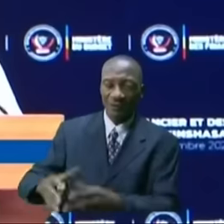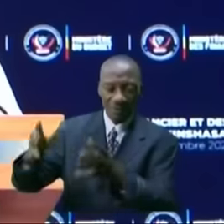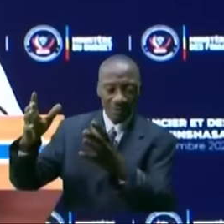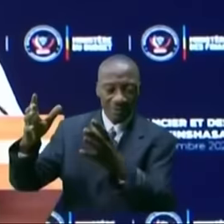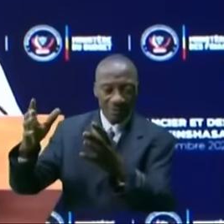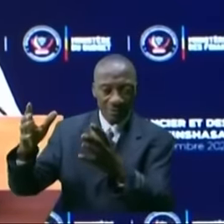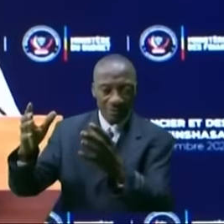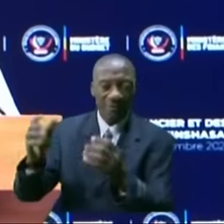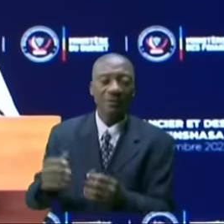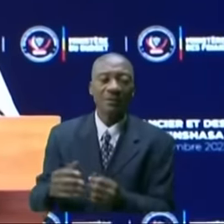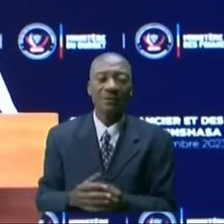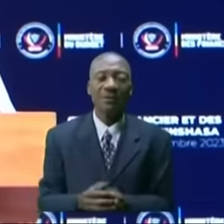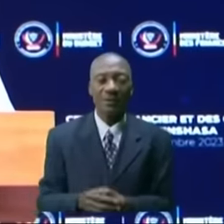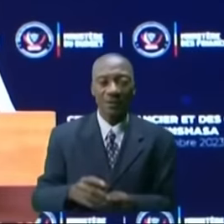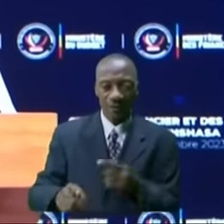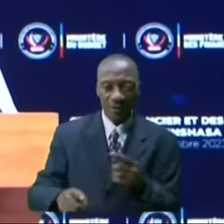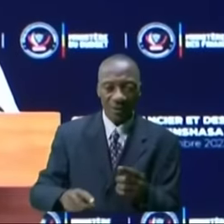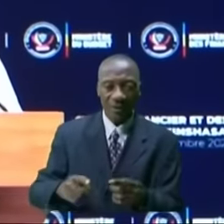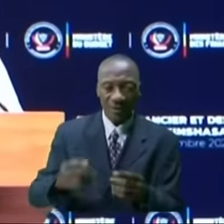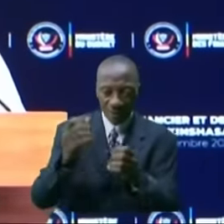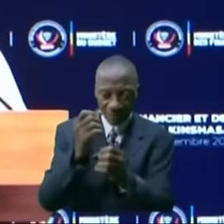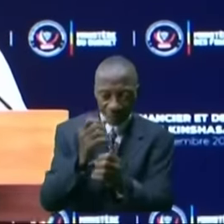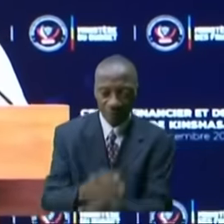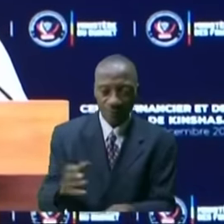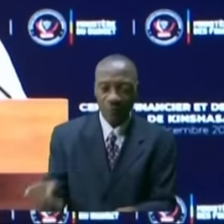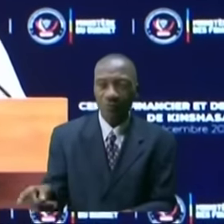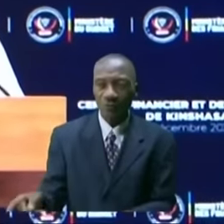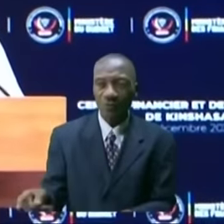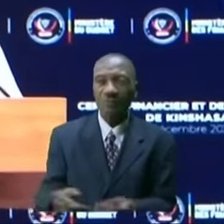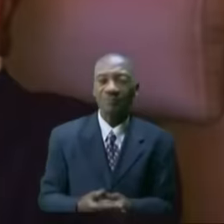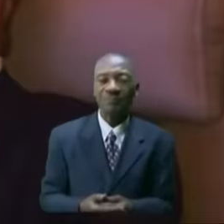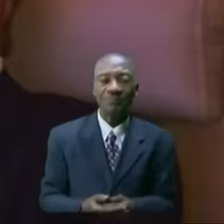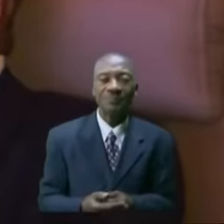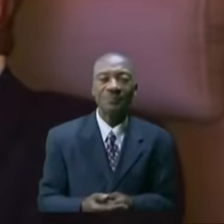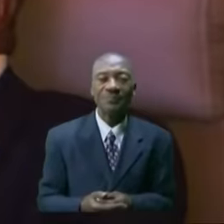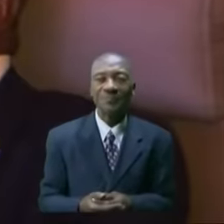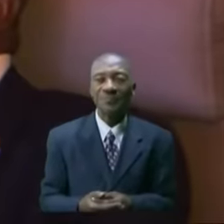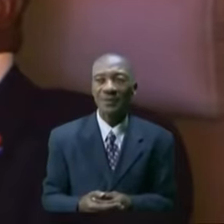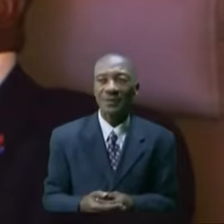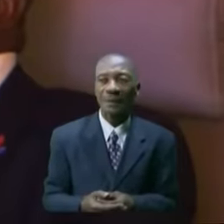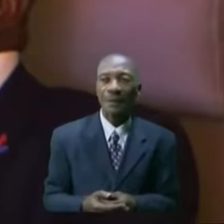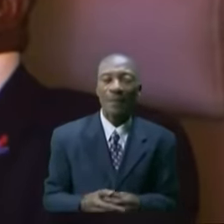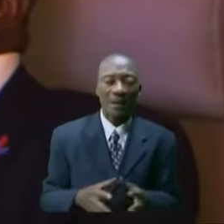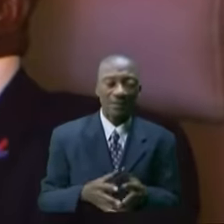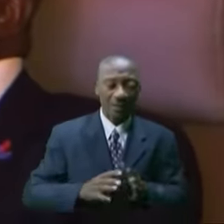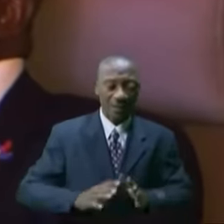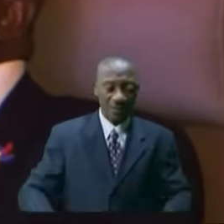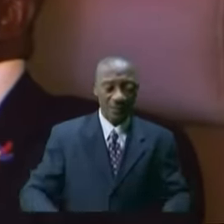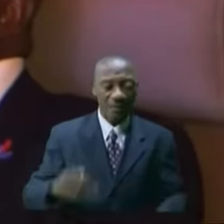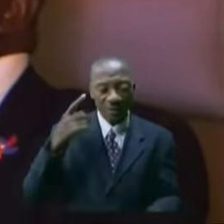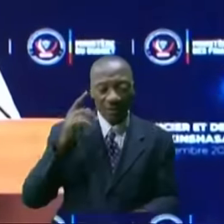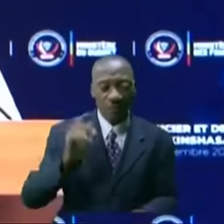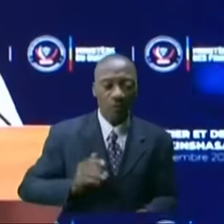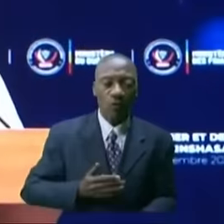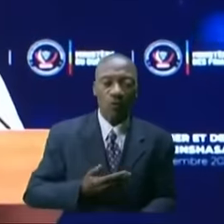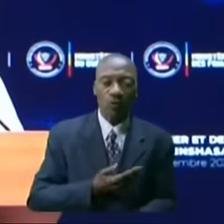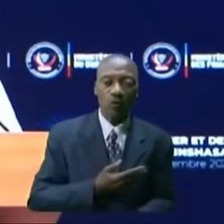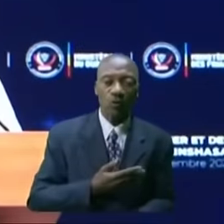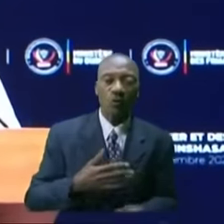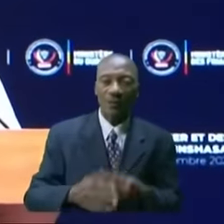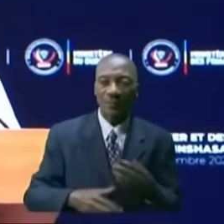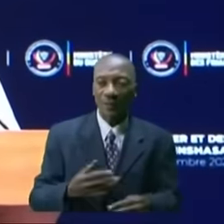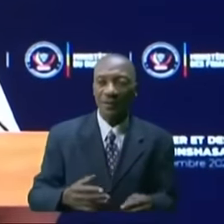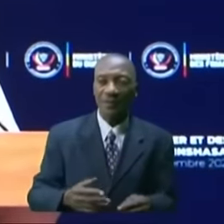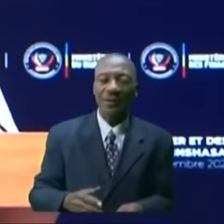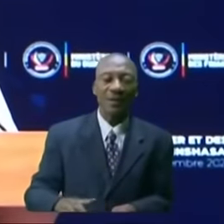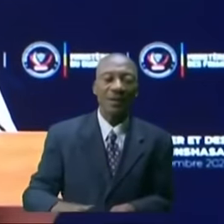vrai catalyseur, celui de la capacité par notre pays de réaliser